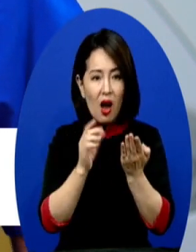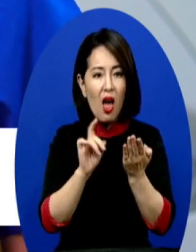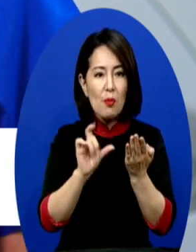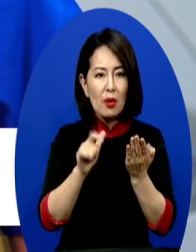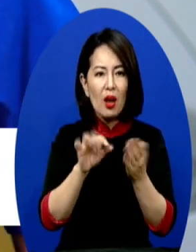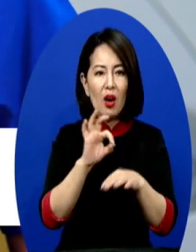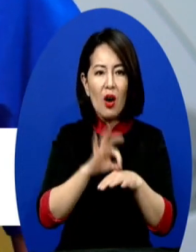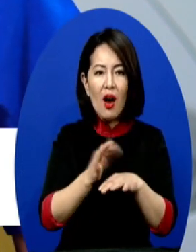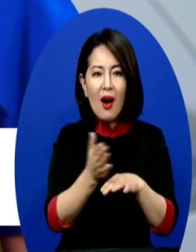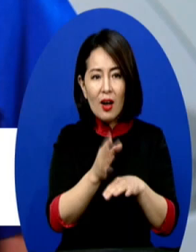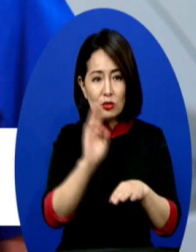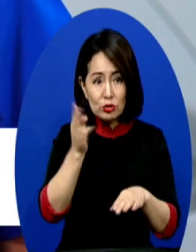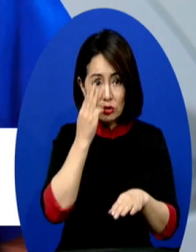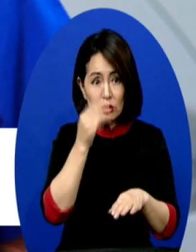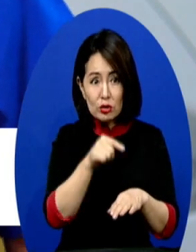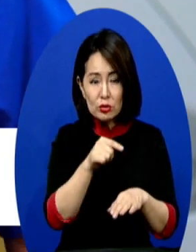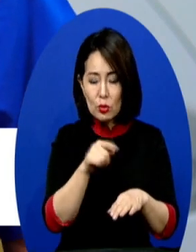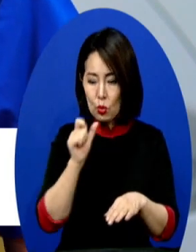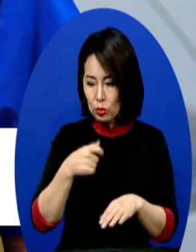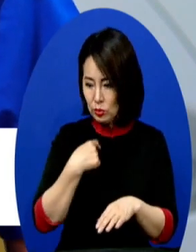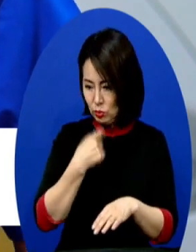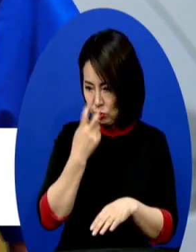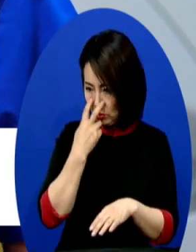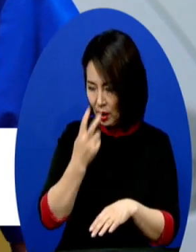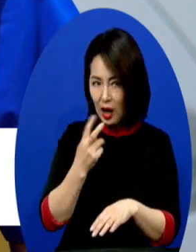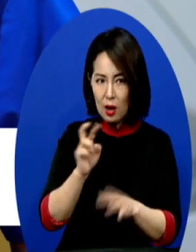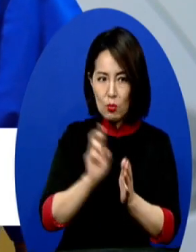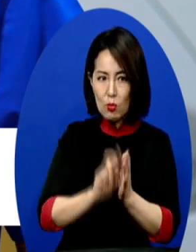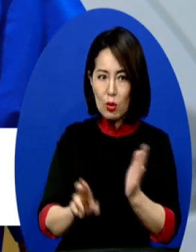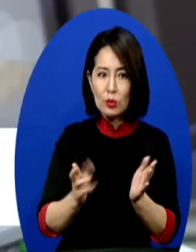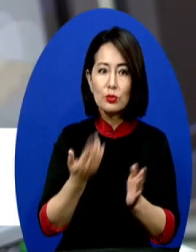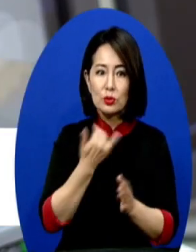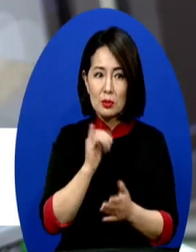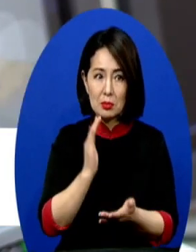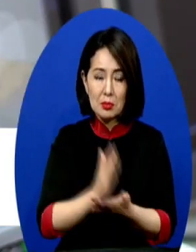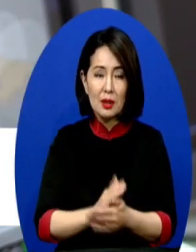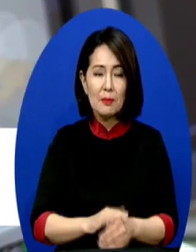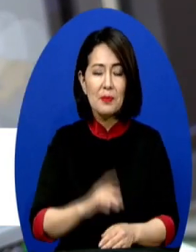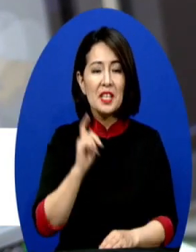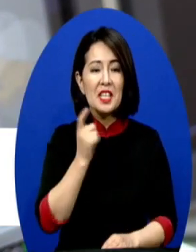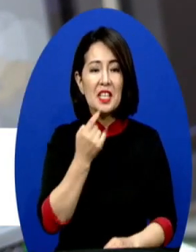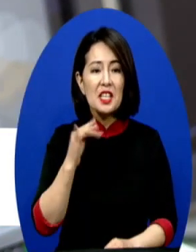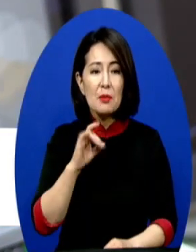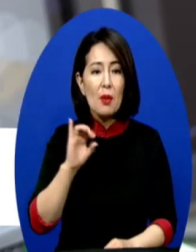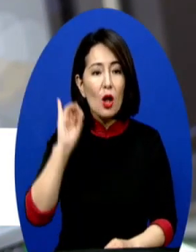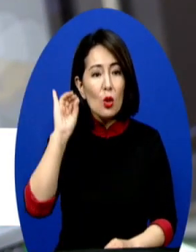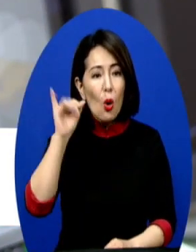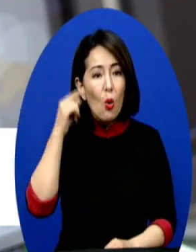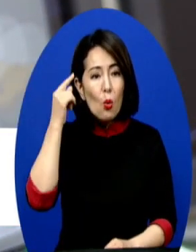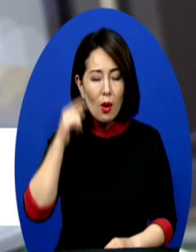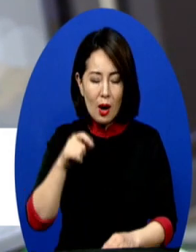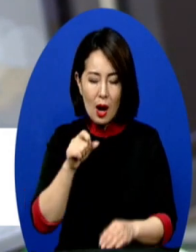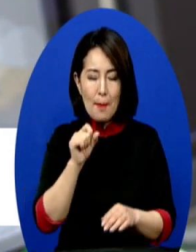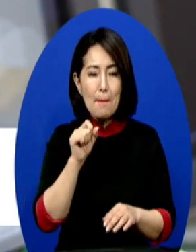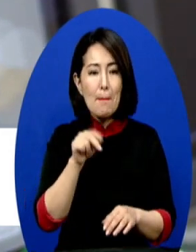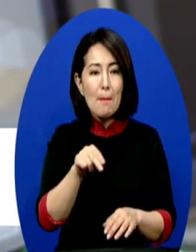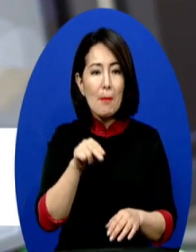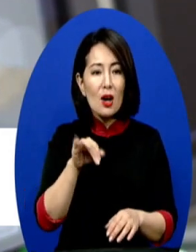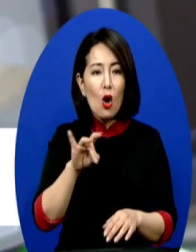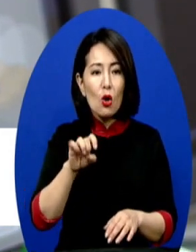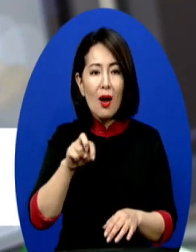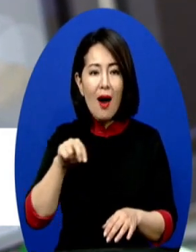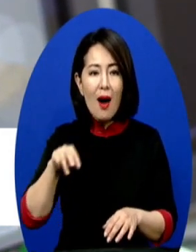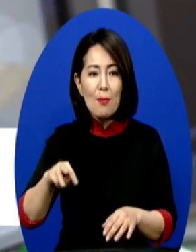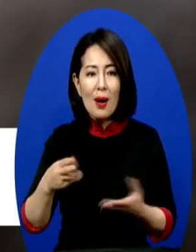тодорхойлдог. Уг тодорхойлолтууд хүний нүдэрч заримдаа харагдах боломжгүй байдаг байна. Хиймэл оюун ухааны энэ програмыг яаралтай